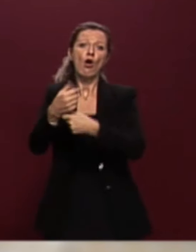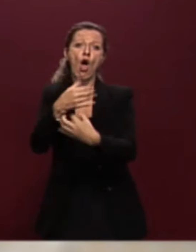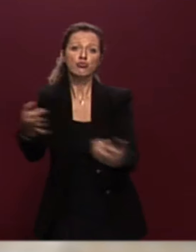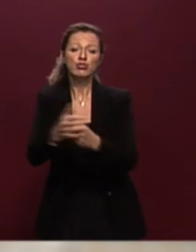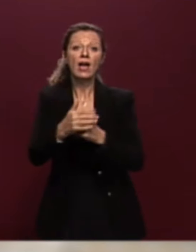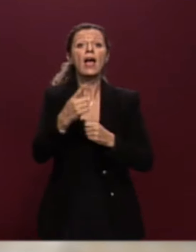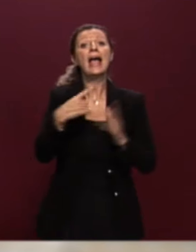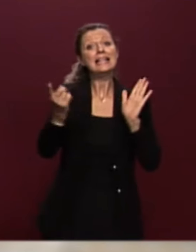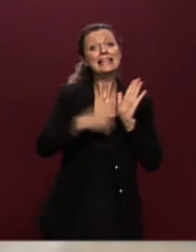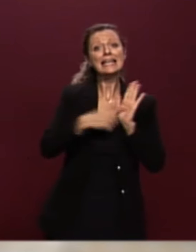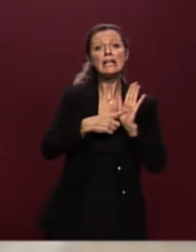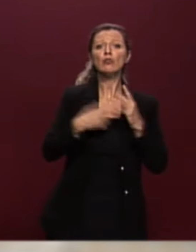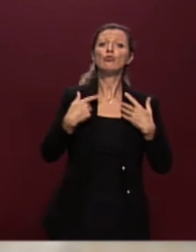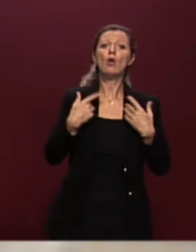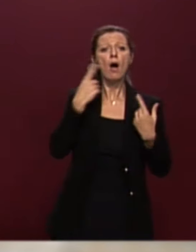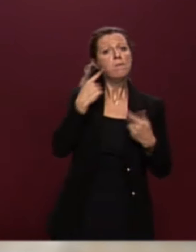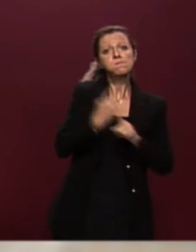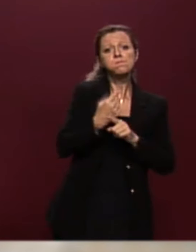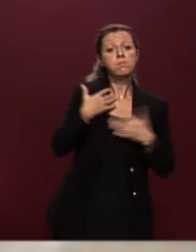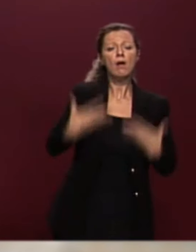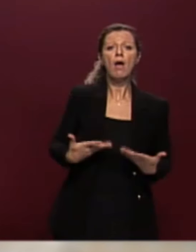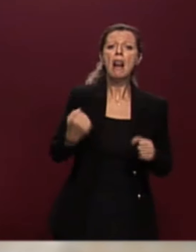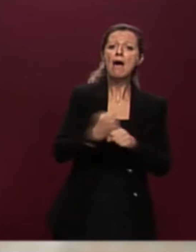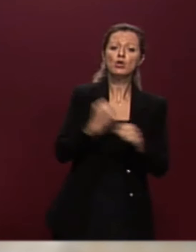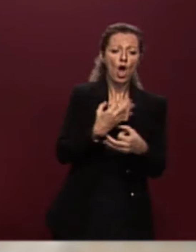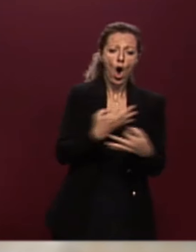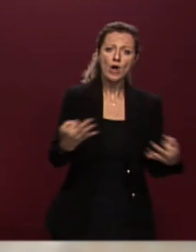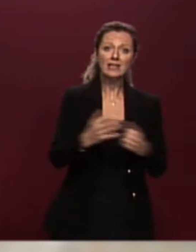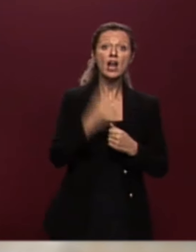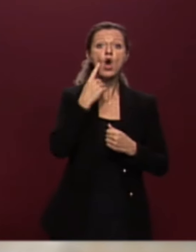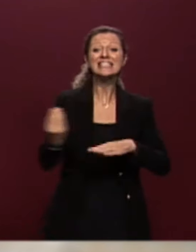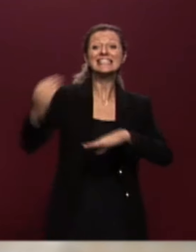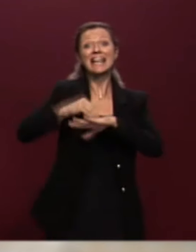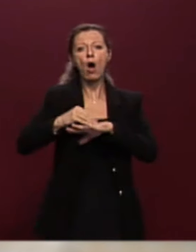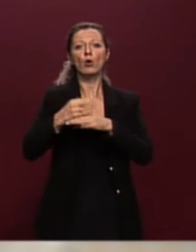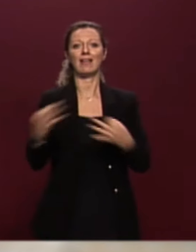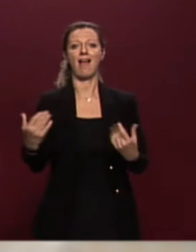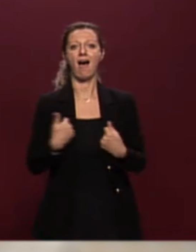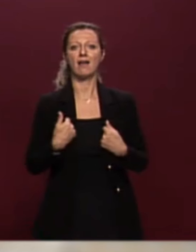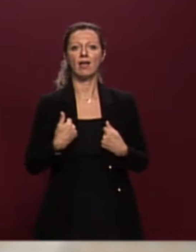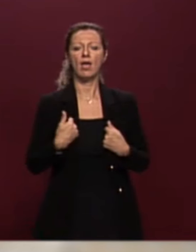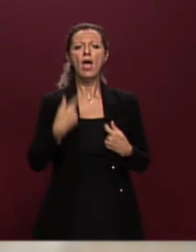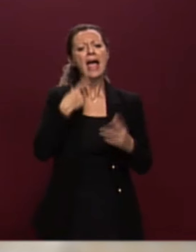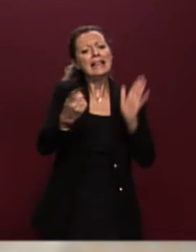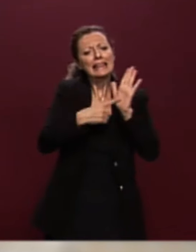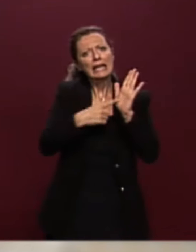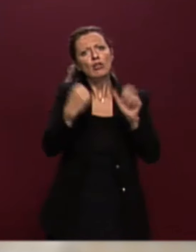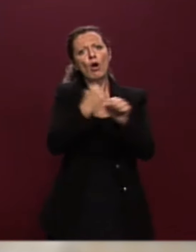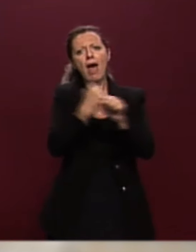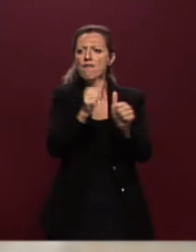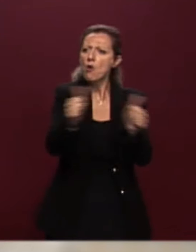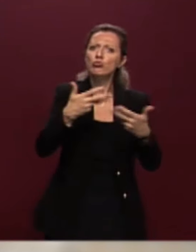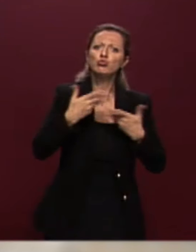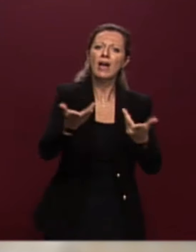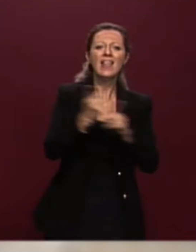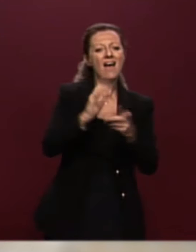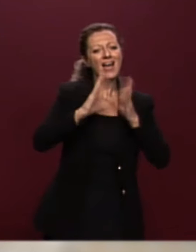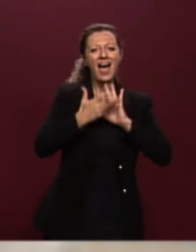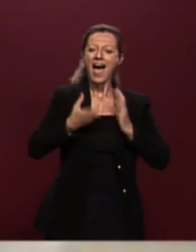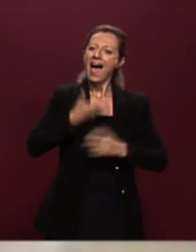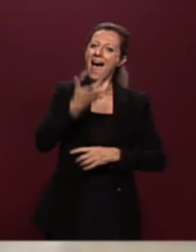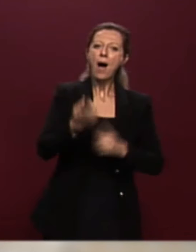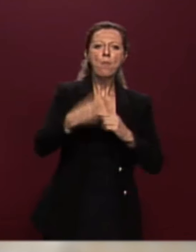anche lavoratori ordinari e non straordinari. Il diritto ad un lavoro che permetta di realizzarsi e soprattutto di poterci